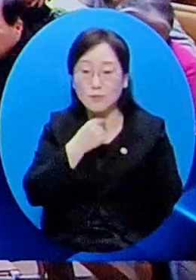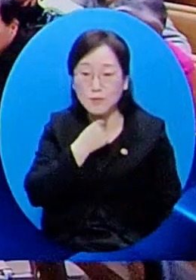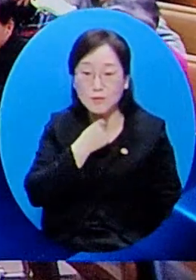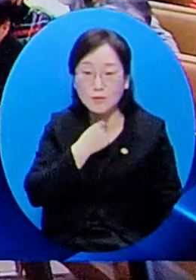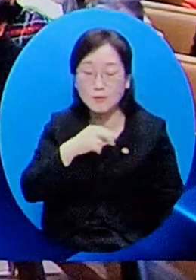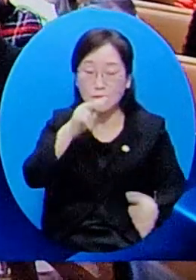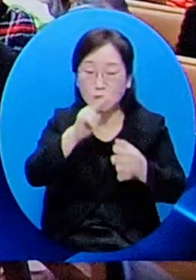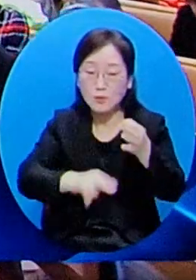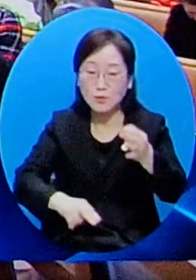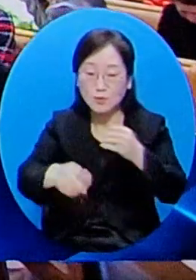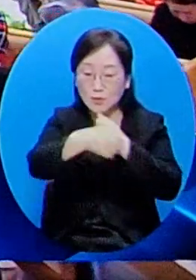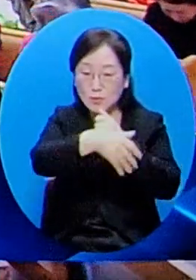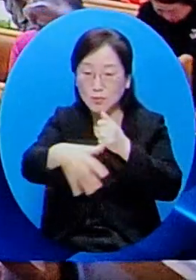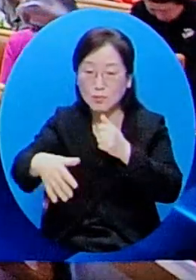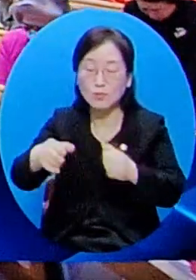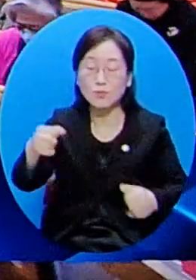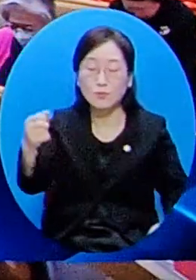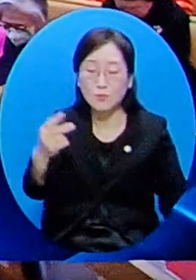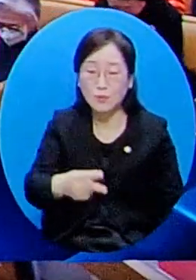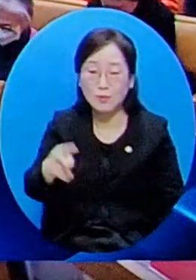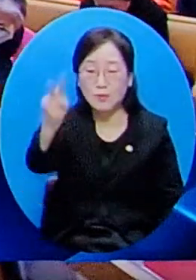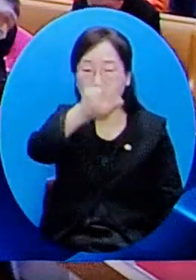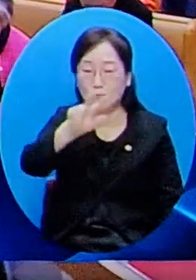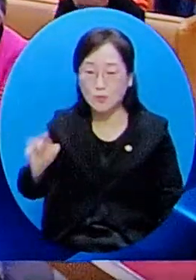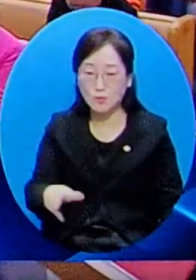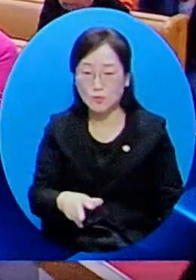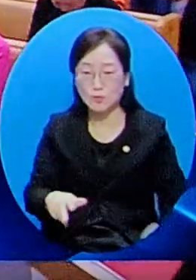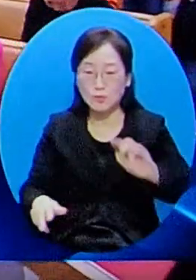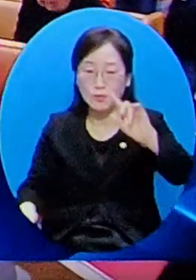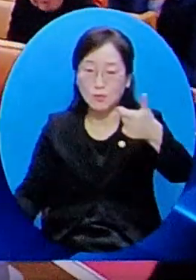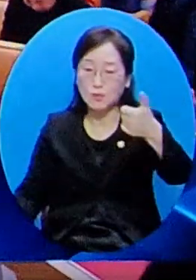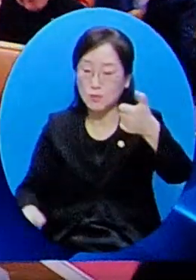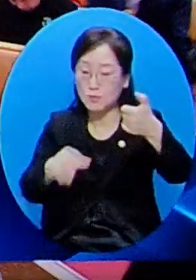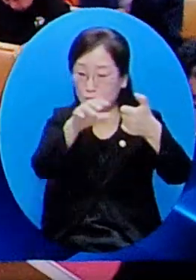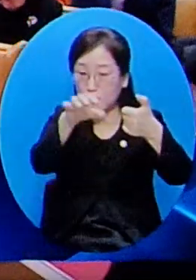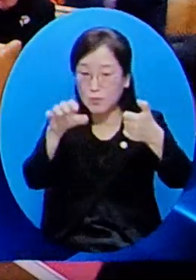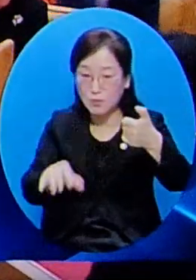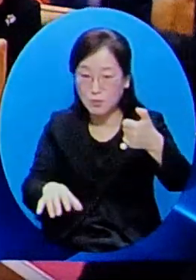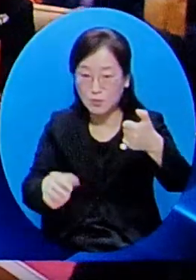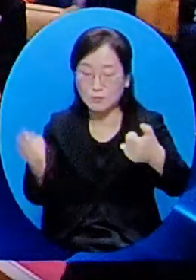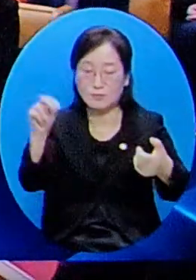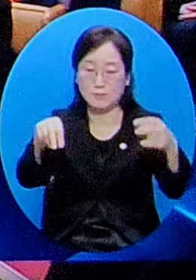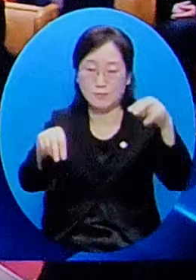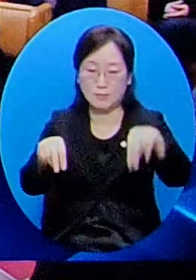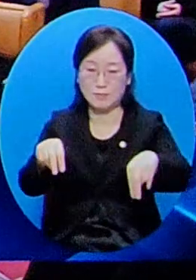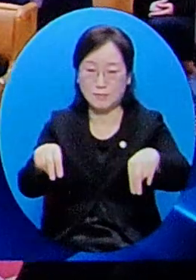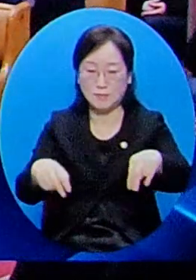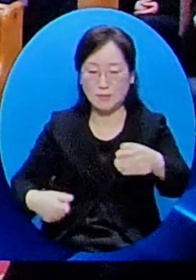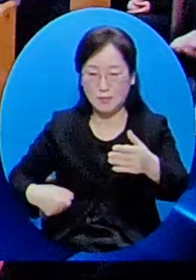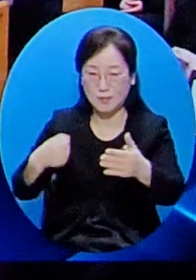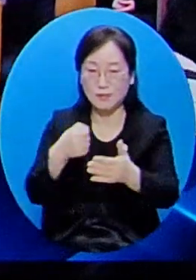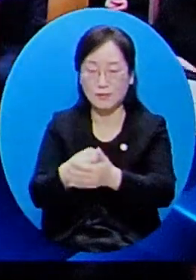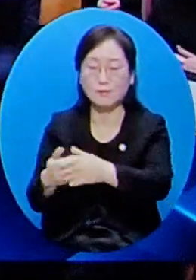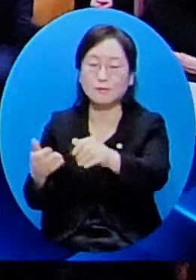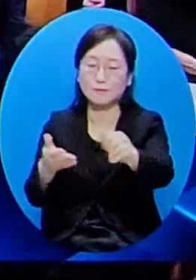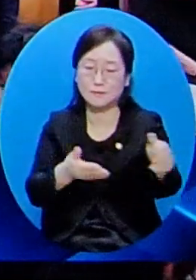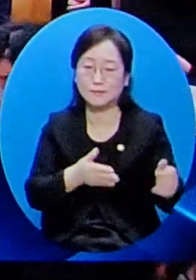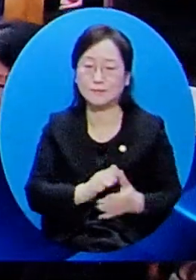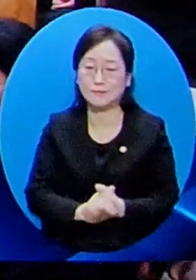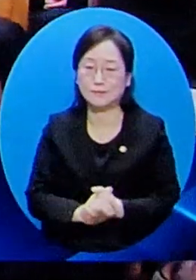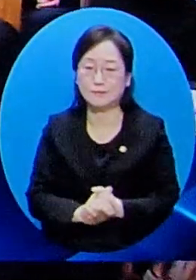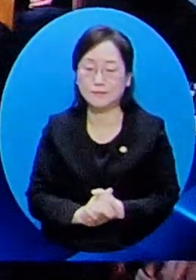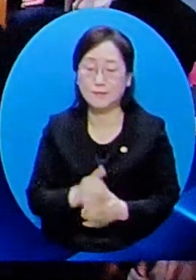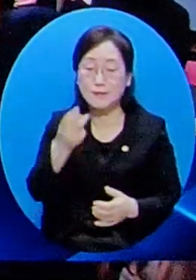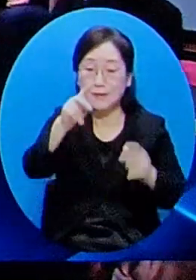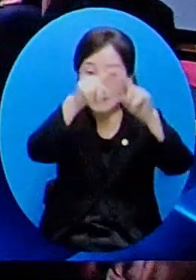본성전, 부석성전, 또 전국 650여 교회 어디 계시든 간에 자리에서 일어나셔서 결단하시기 바랍니다.